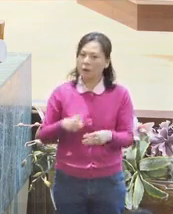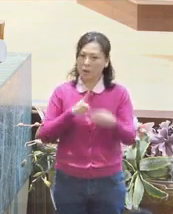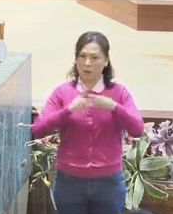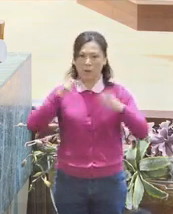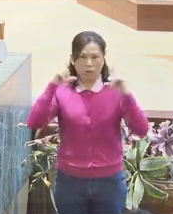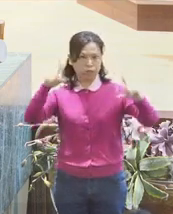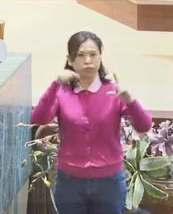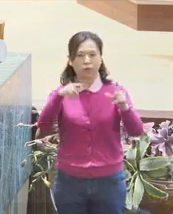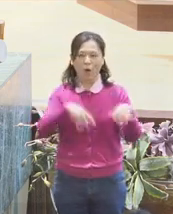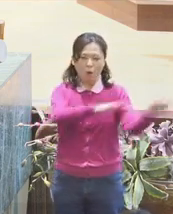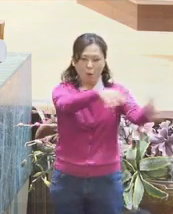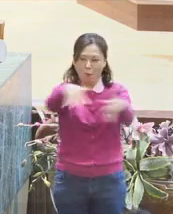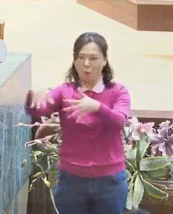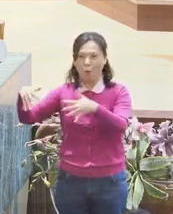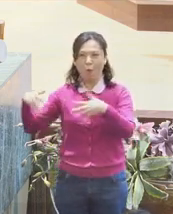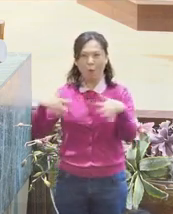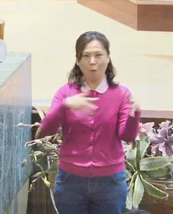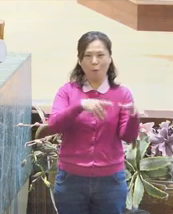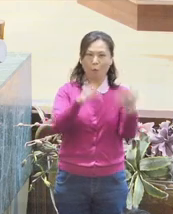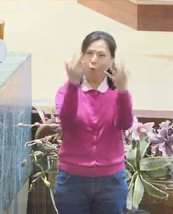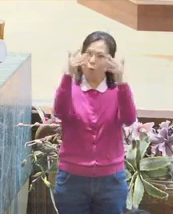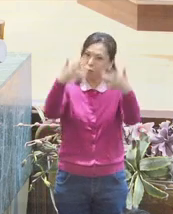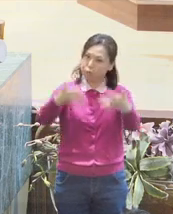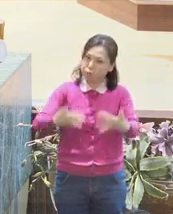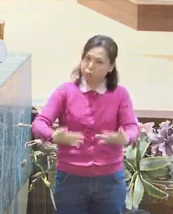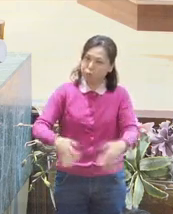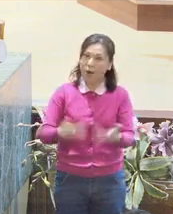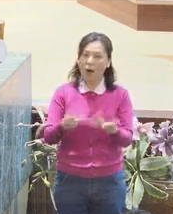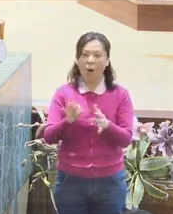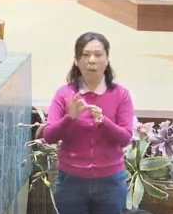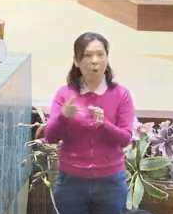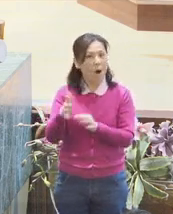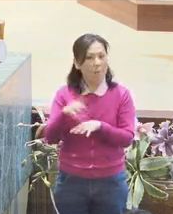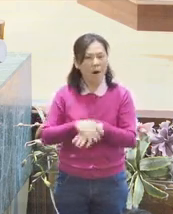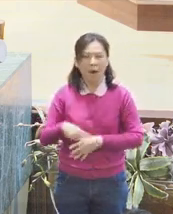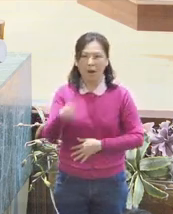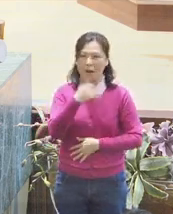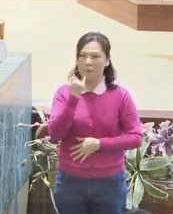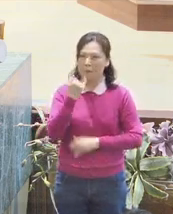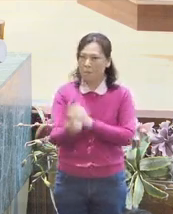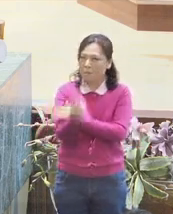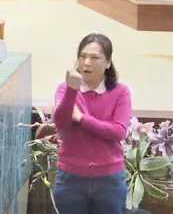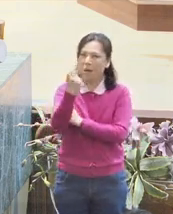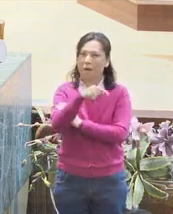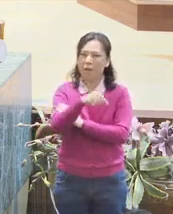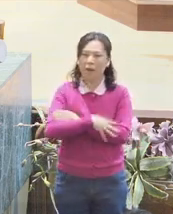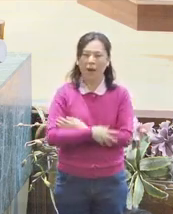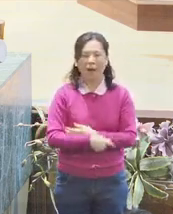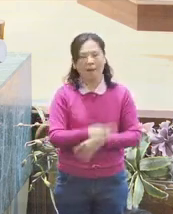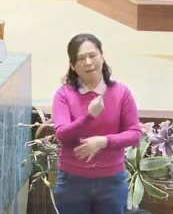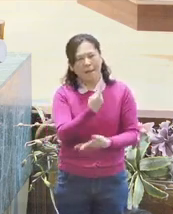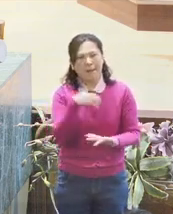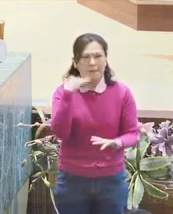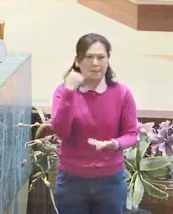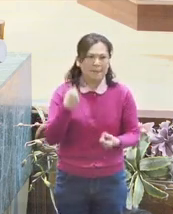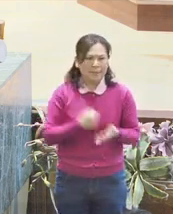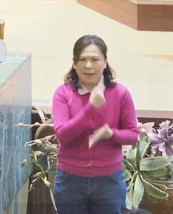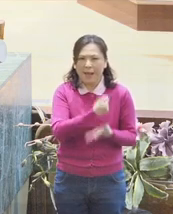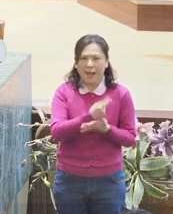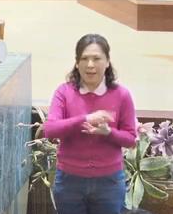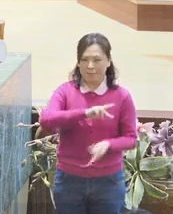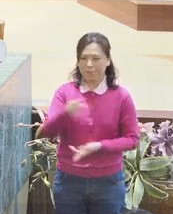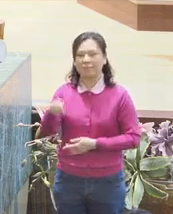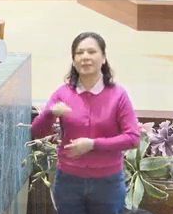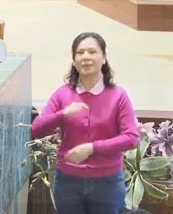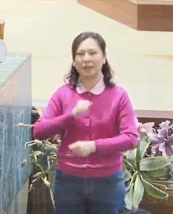容易揪到很多人的呢？就是因为他们很有效的能够把这种无力感转变成一个有效